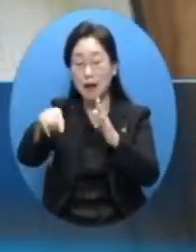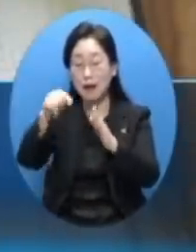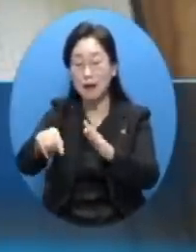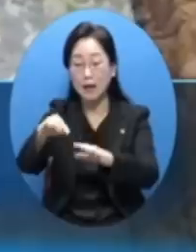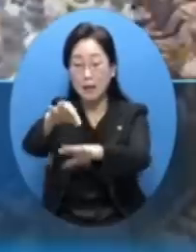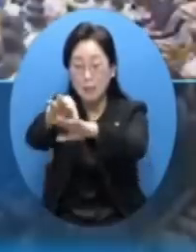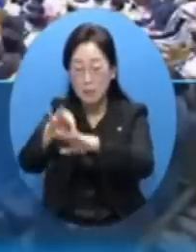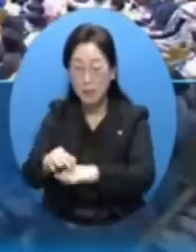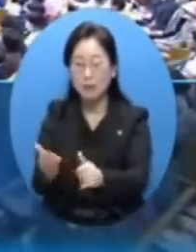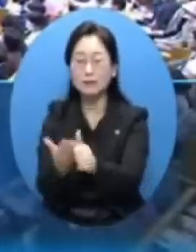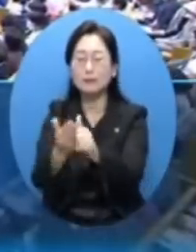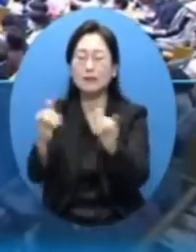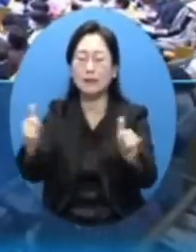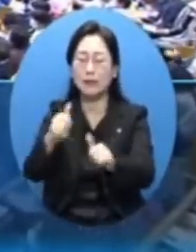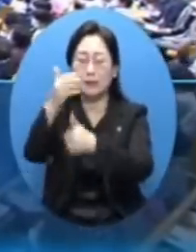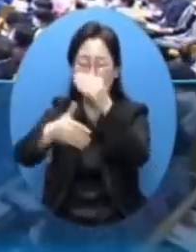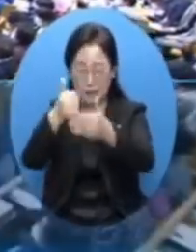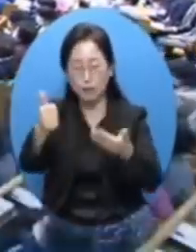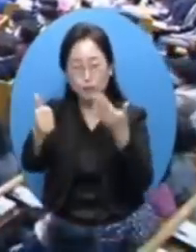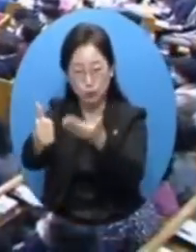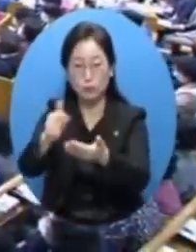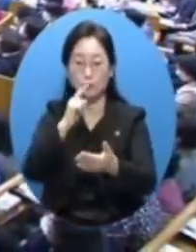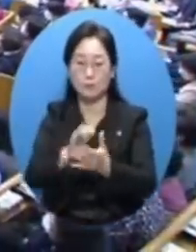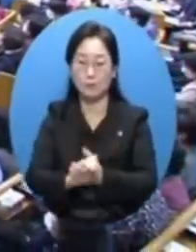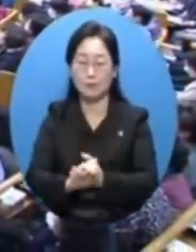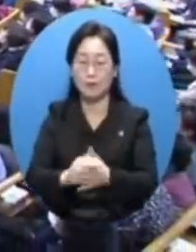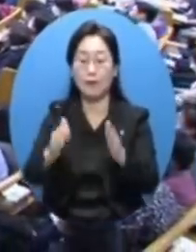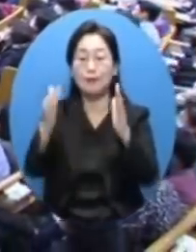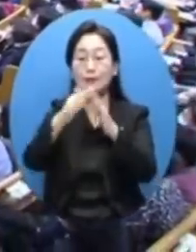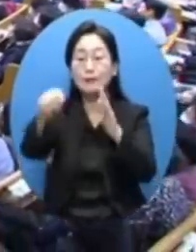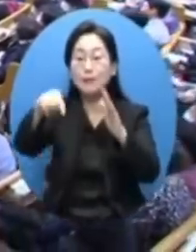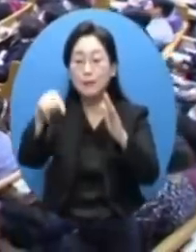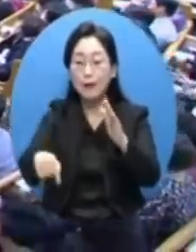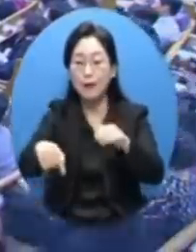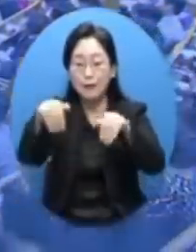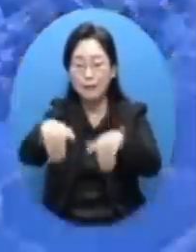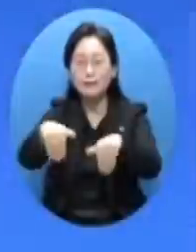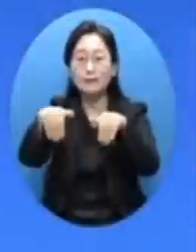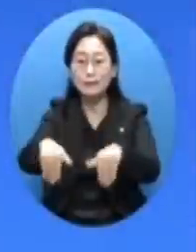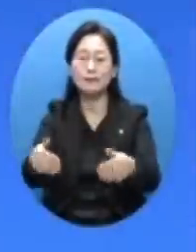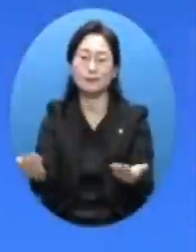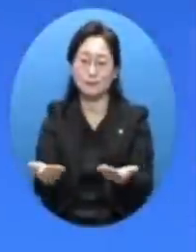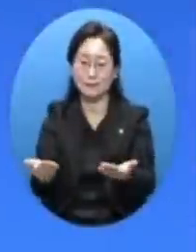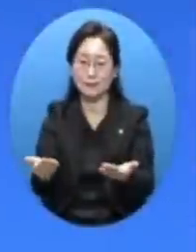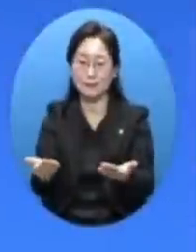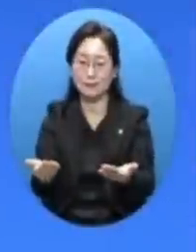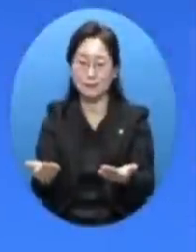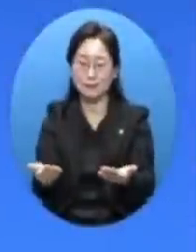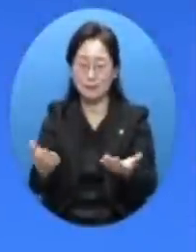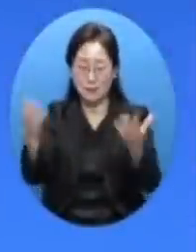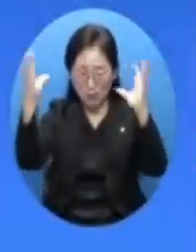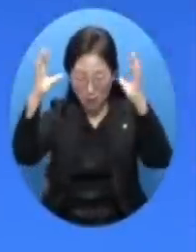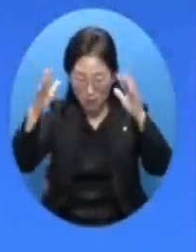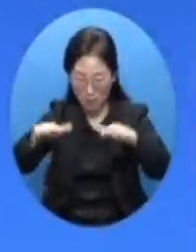될 것이니이다. 이 집에 일하고 있는 어릴 때부터